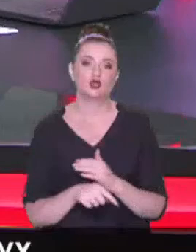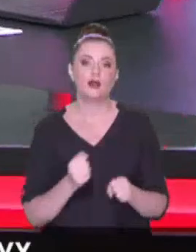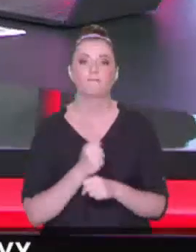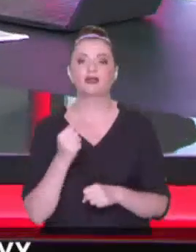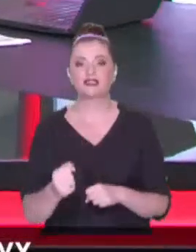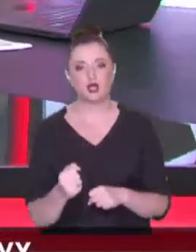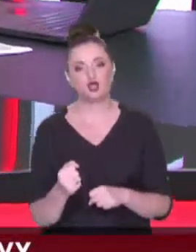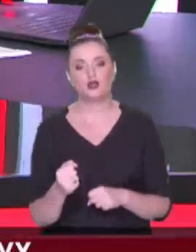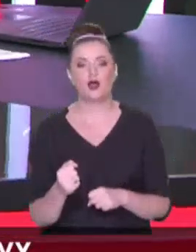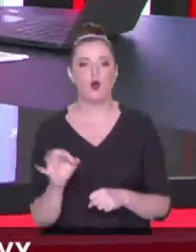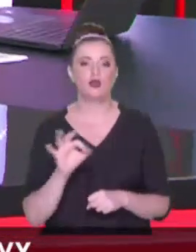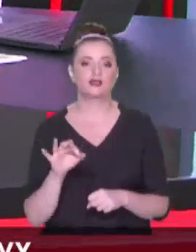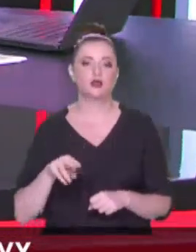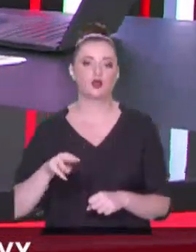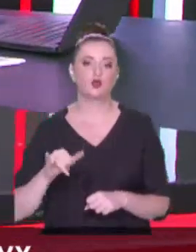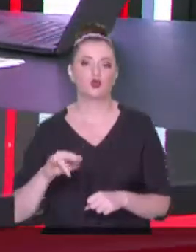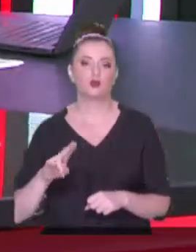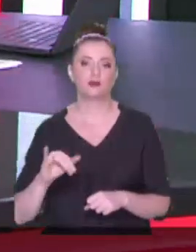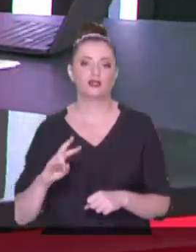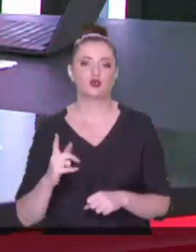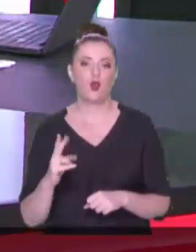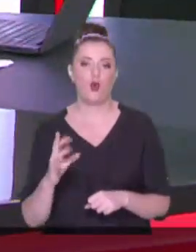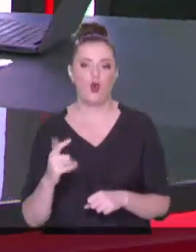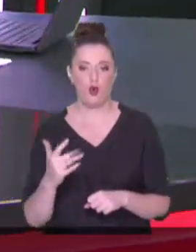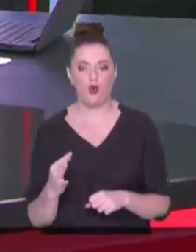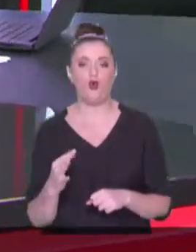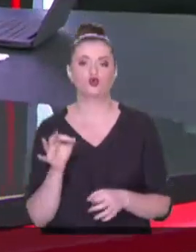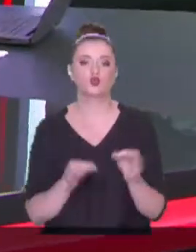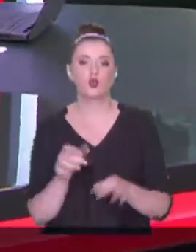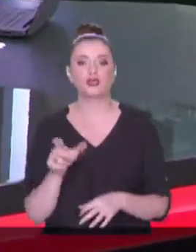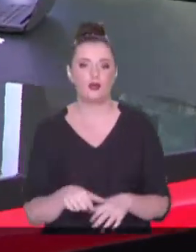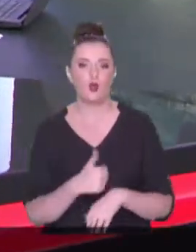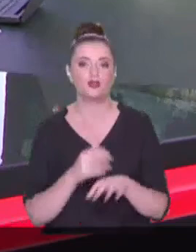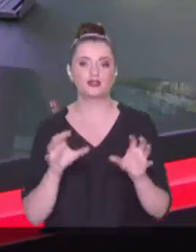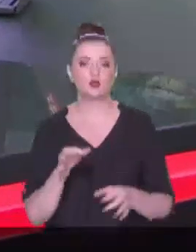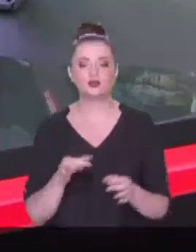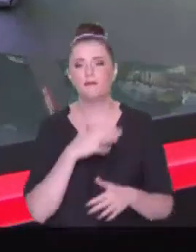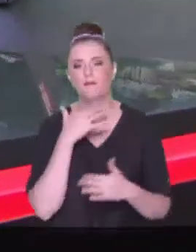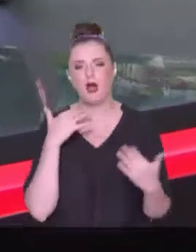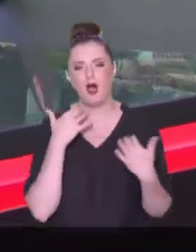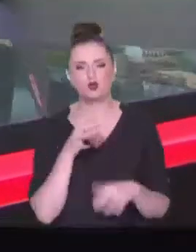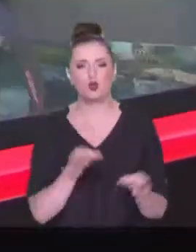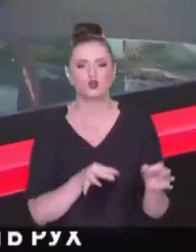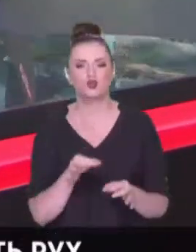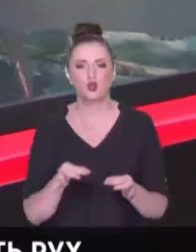призначення Олександра Тупицького суддею Конституційного суду. Ну, насправді багато суддів